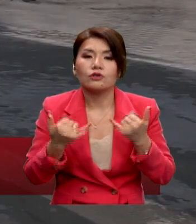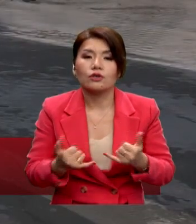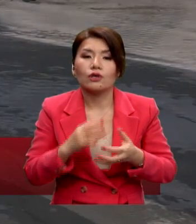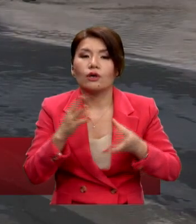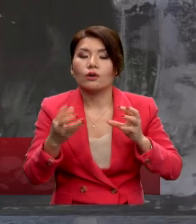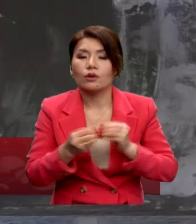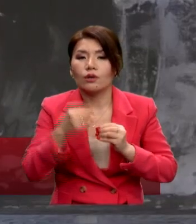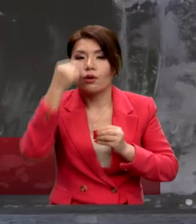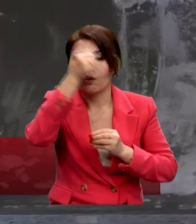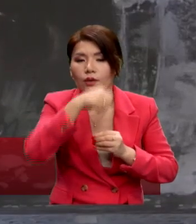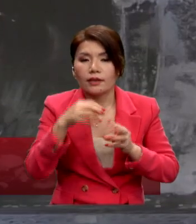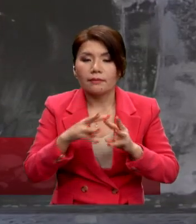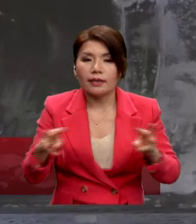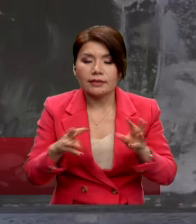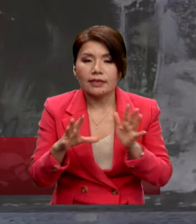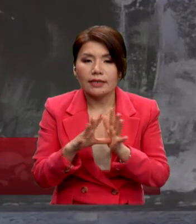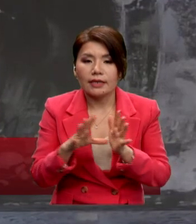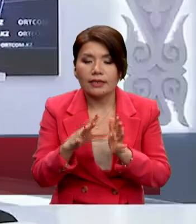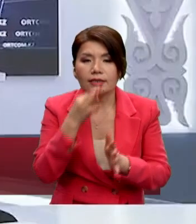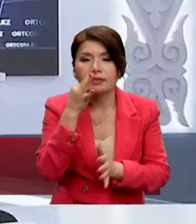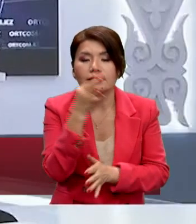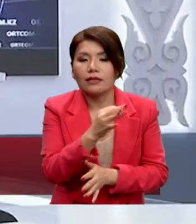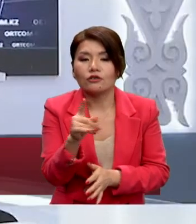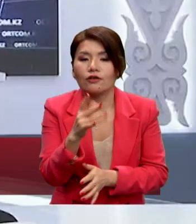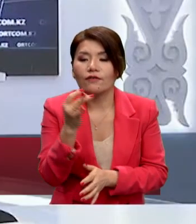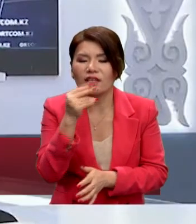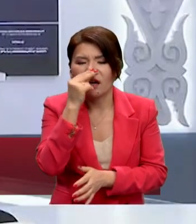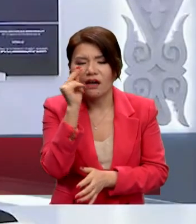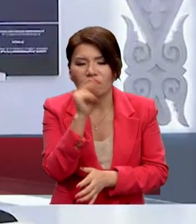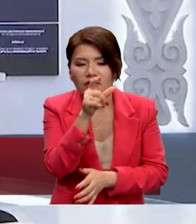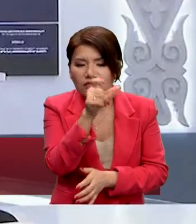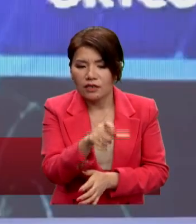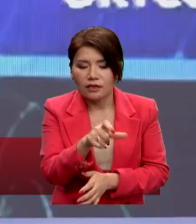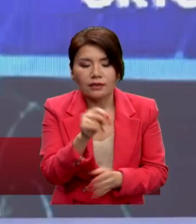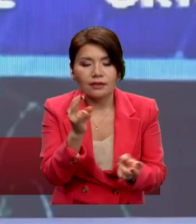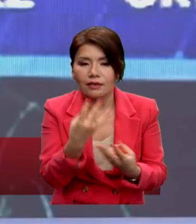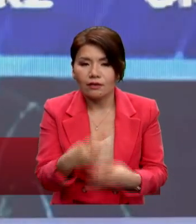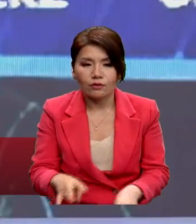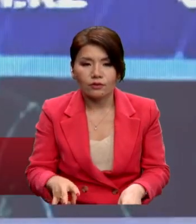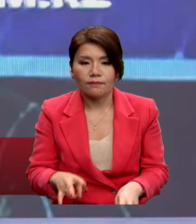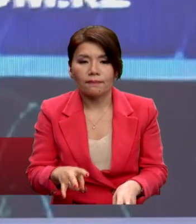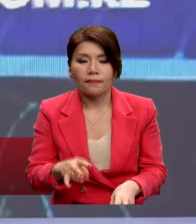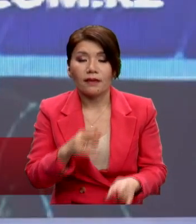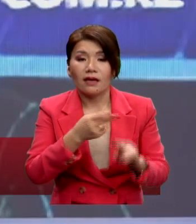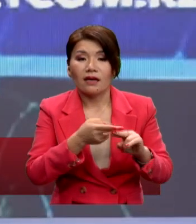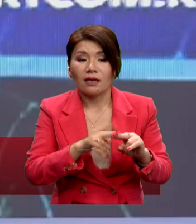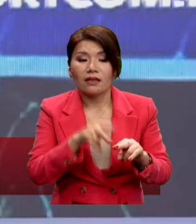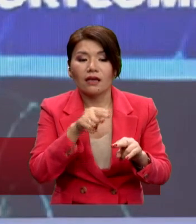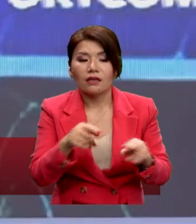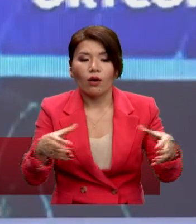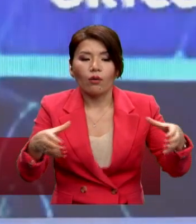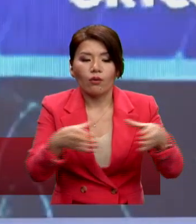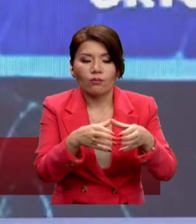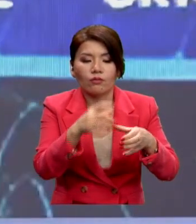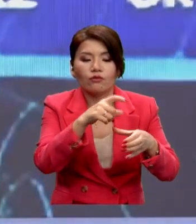подводя итоги года, министр энергетики заявил, что винить кого-то одного не стоит. Это, если так можно сказать, комплексная